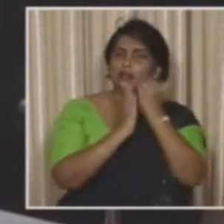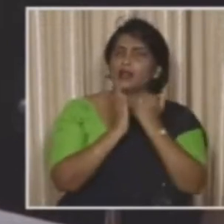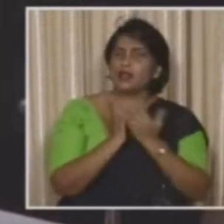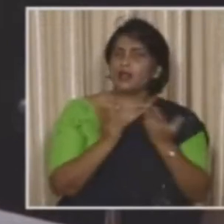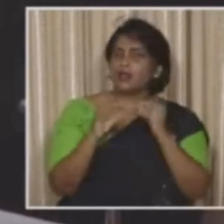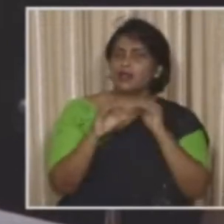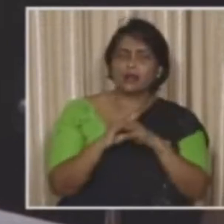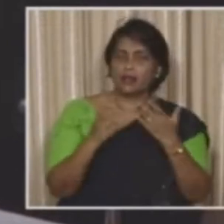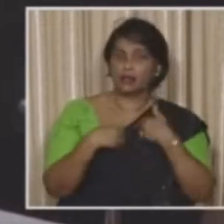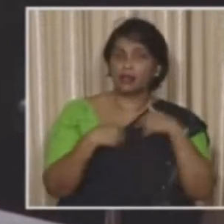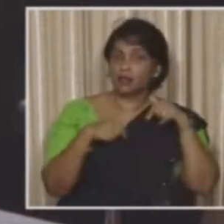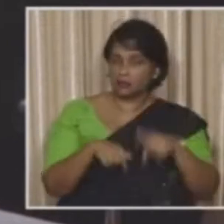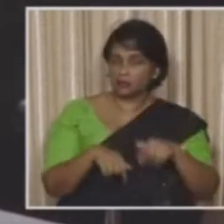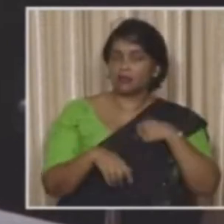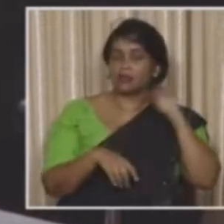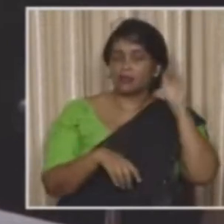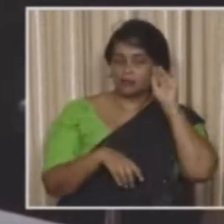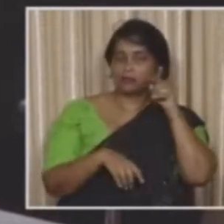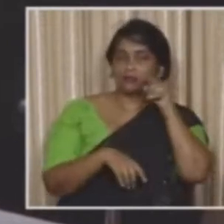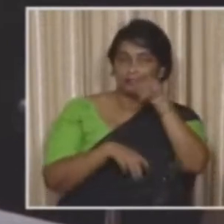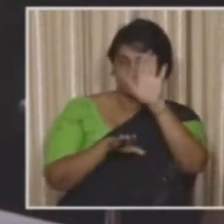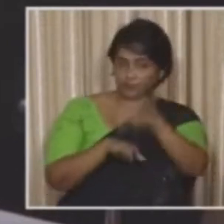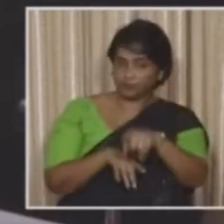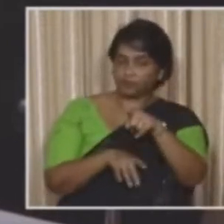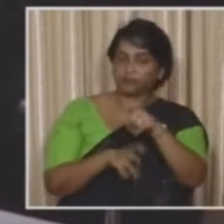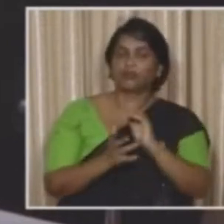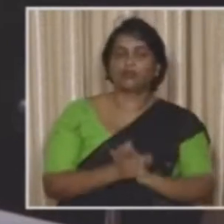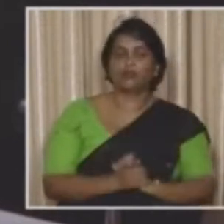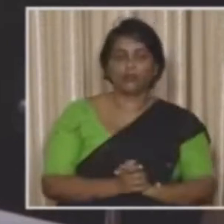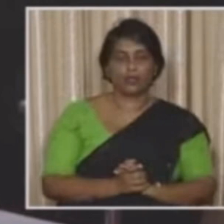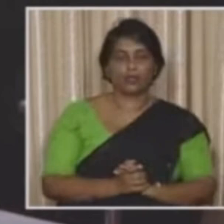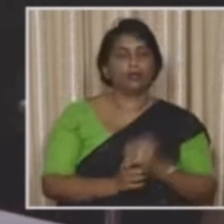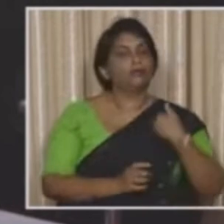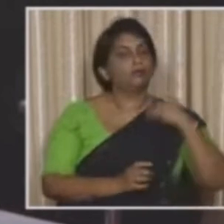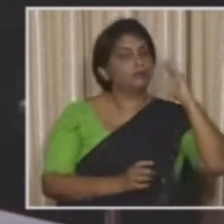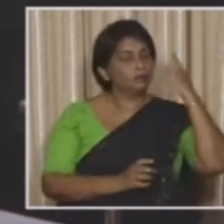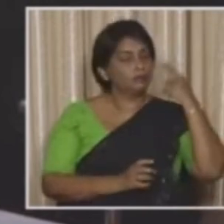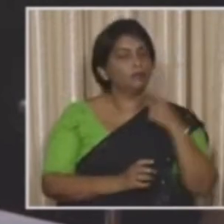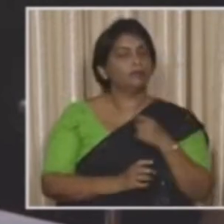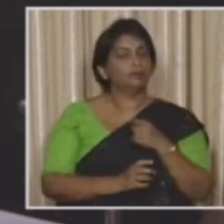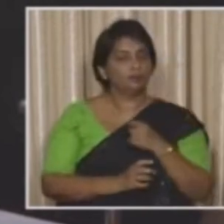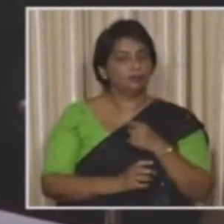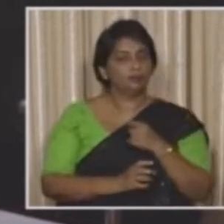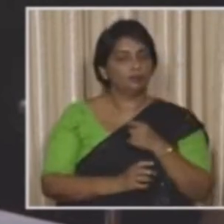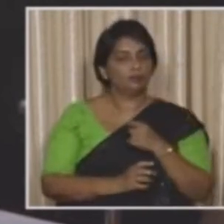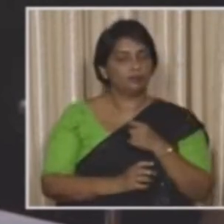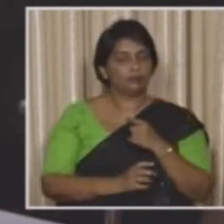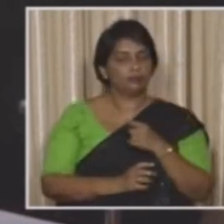නැත්තේ? මම දැන් දැනගන්න කැමති ඔබතුමා ඉන්න නිසාම විශේෂයෙන්ම